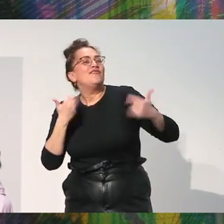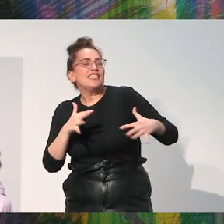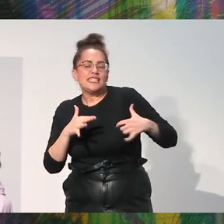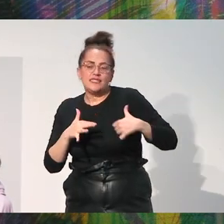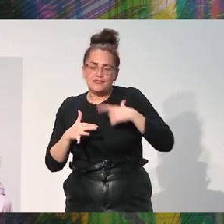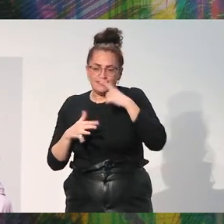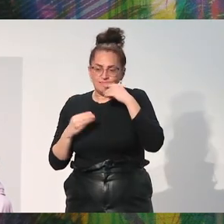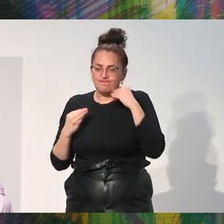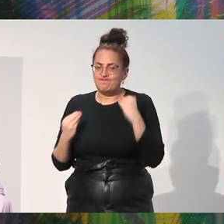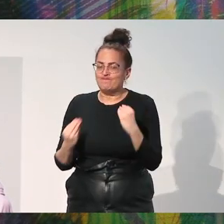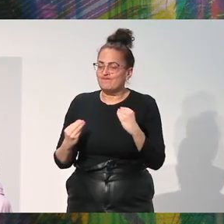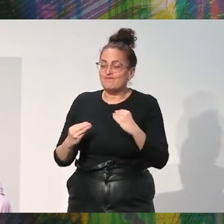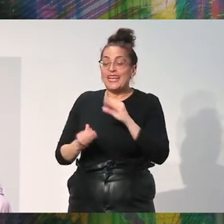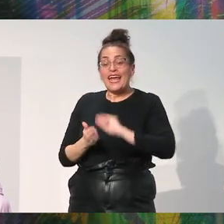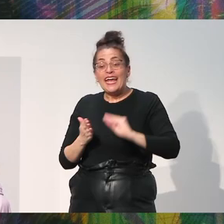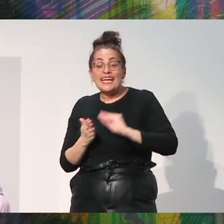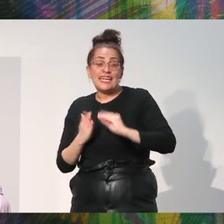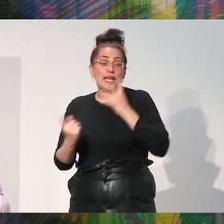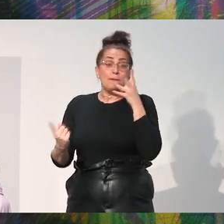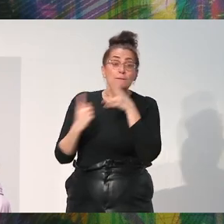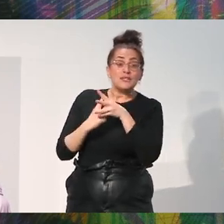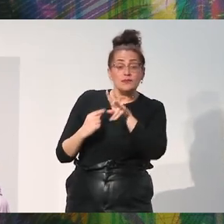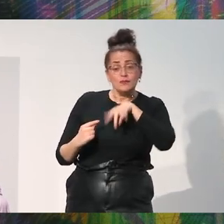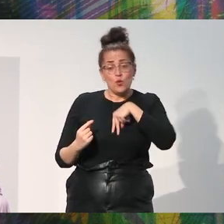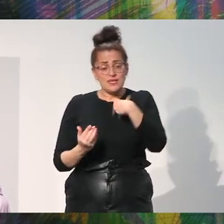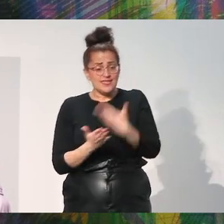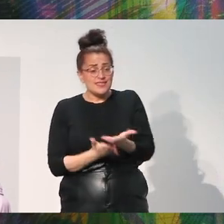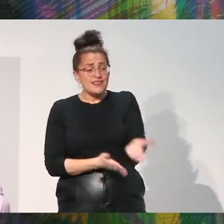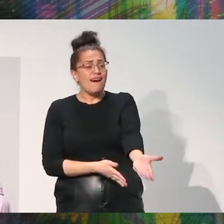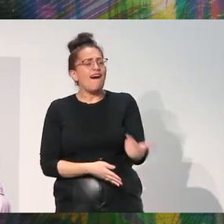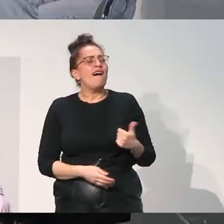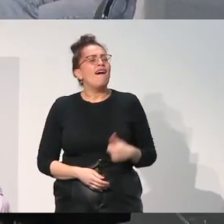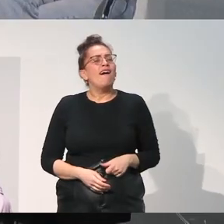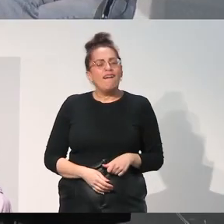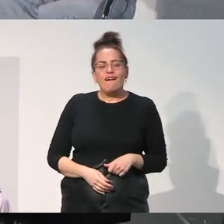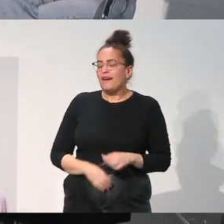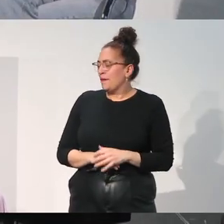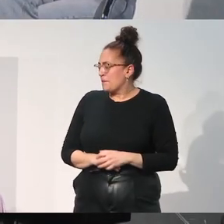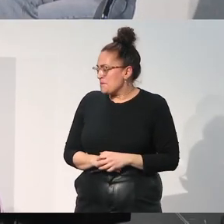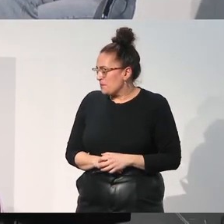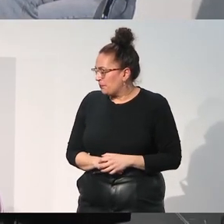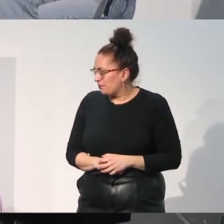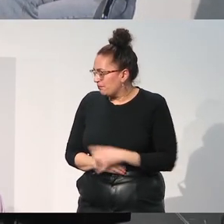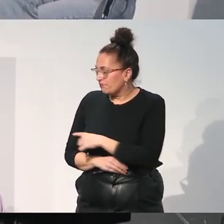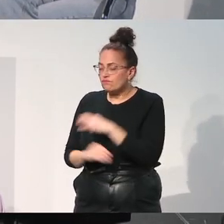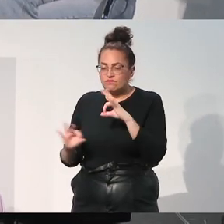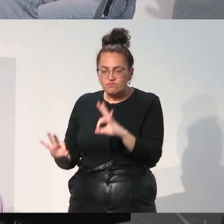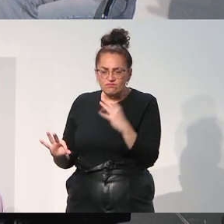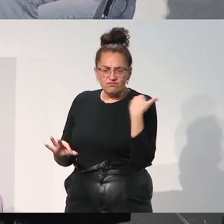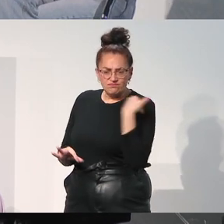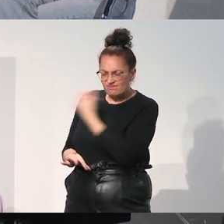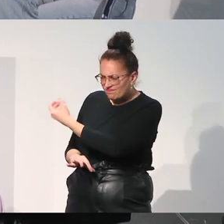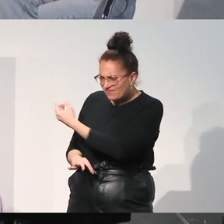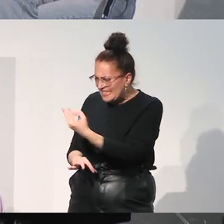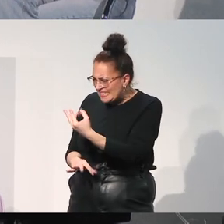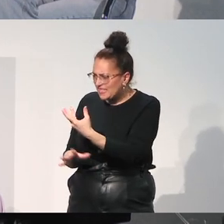ces jeunes-là, il y avait quelque chose qui prenait vraiment sens énormément. Je vous ai entendu dire que c'était quelque part ce livre,